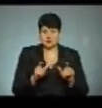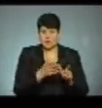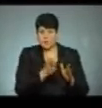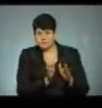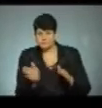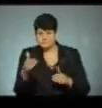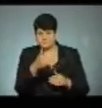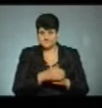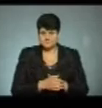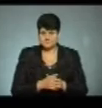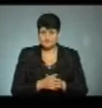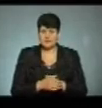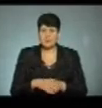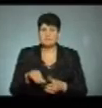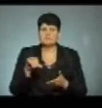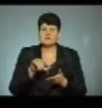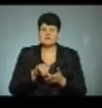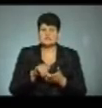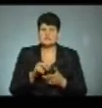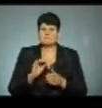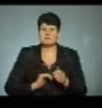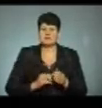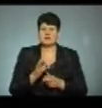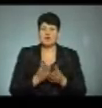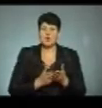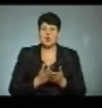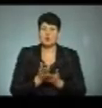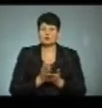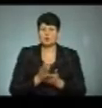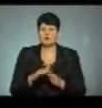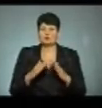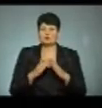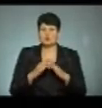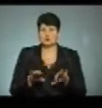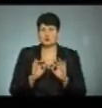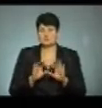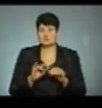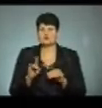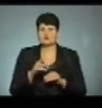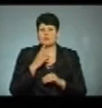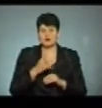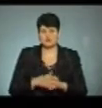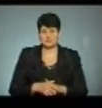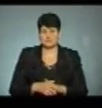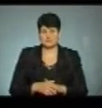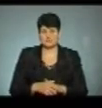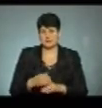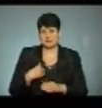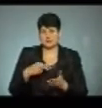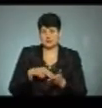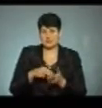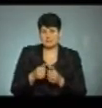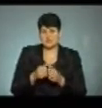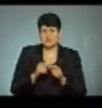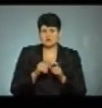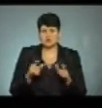путями. Представниця підприємства, яке обслуговує будинок на вулиці Багатій, 9, розповідає, що бачила. Ми стояли біля школи